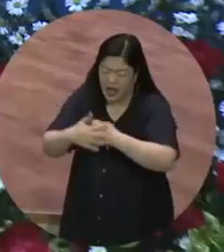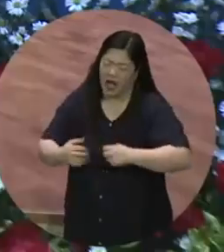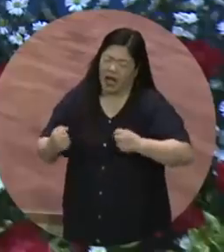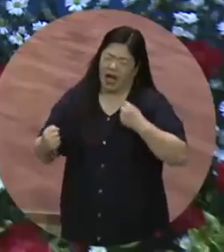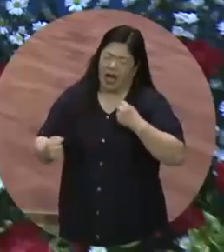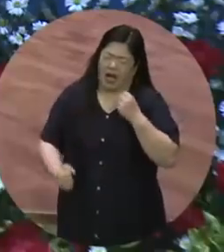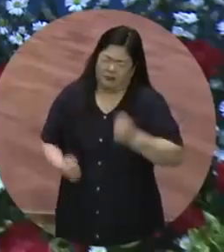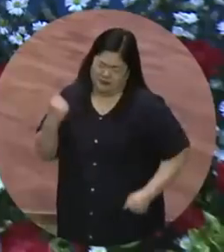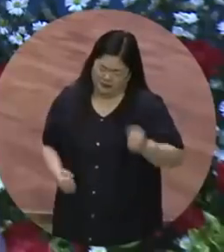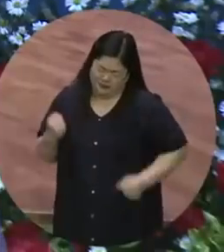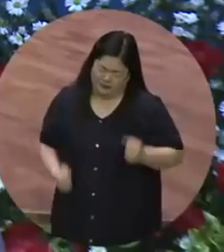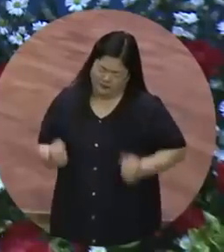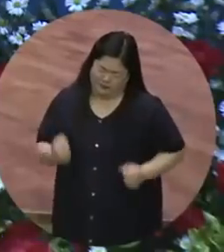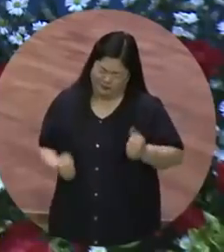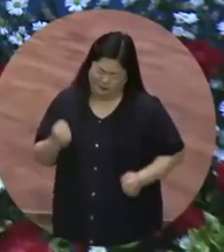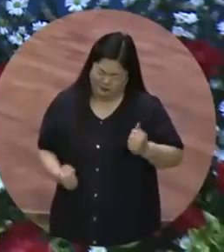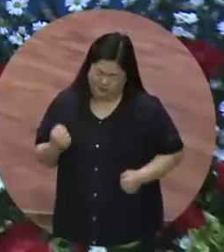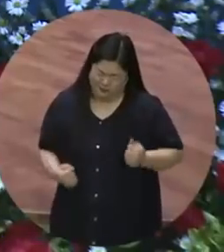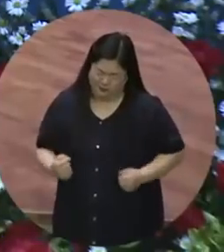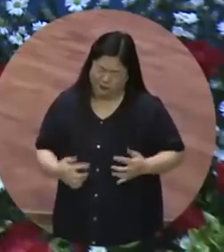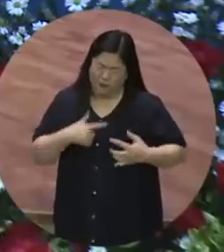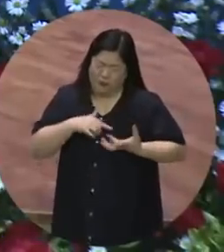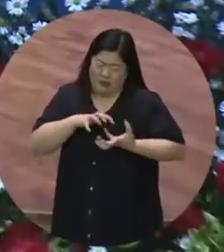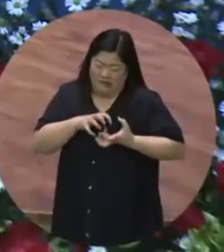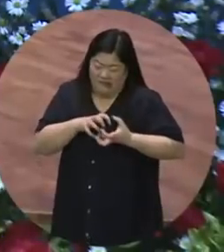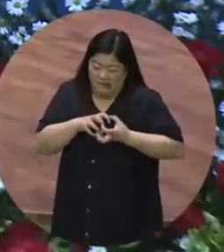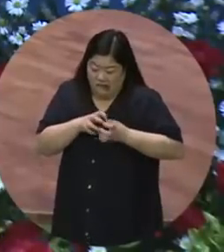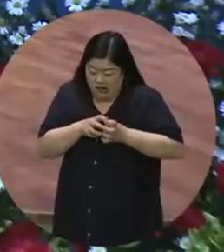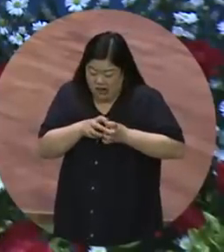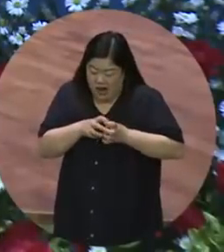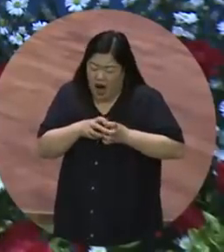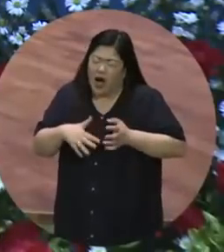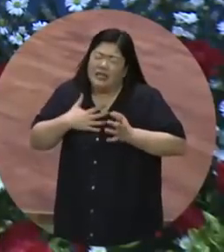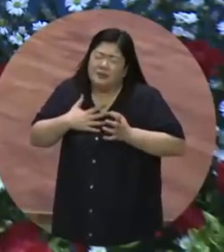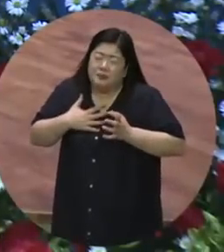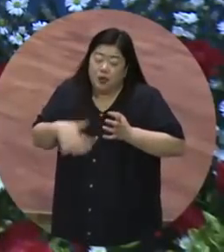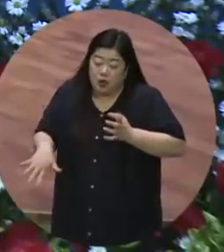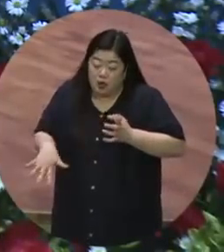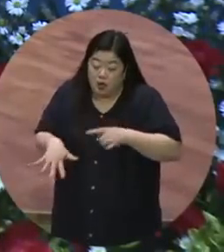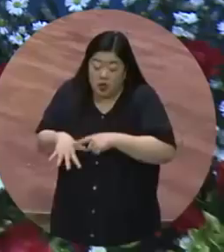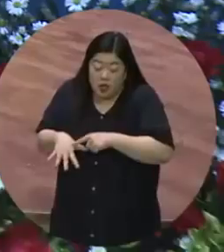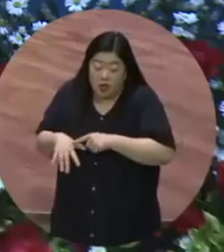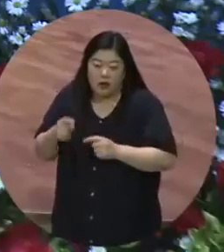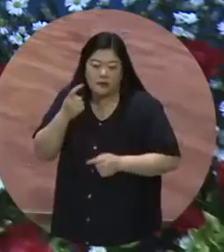아니에요. 진짜 피로가 아닌 가짜 피로감이다 나와 있어요.